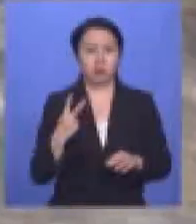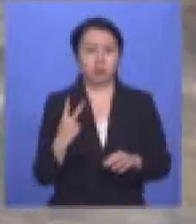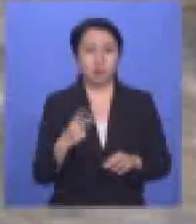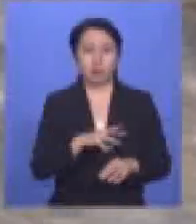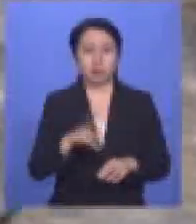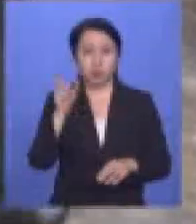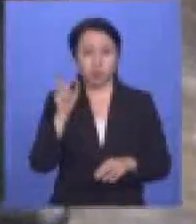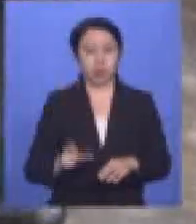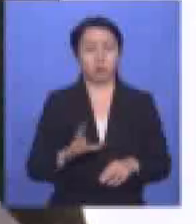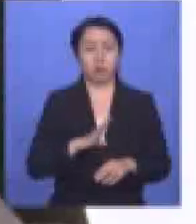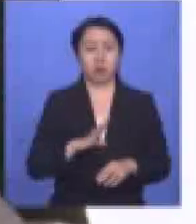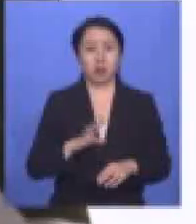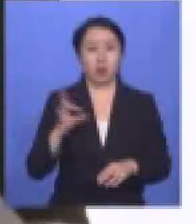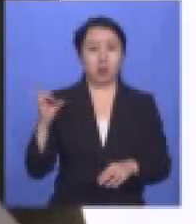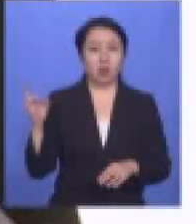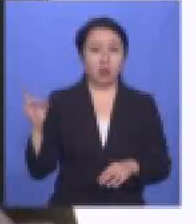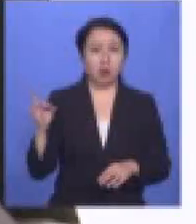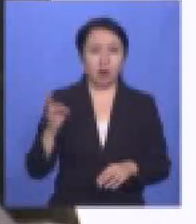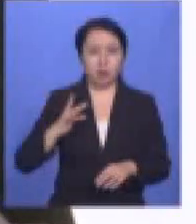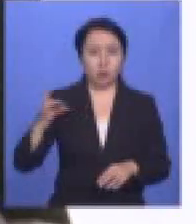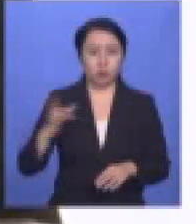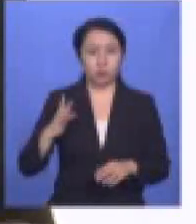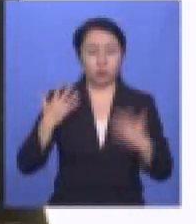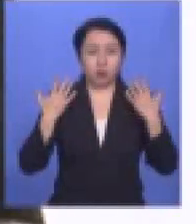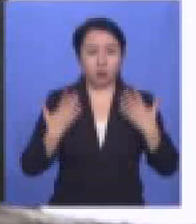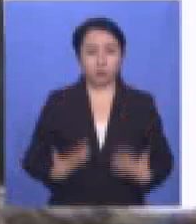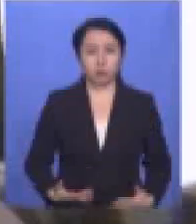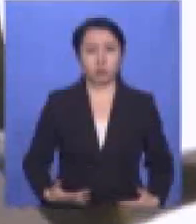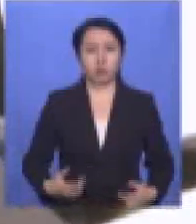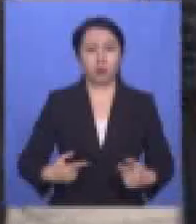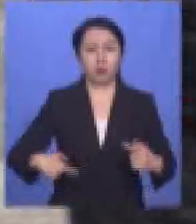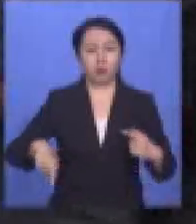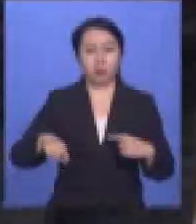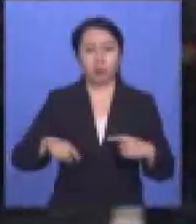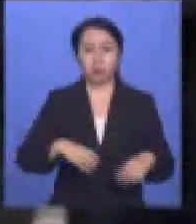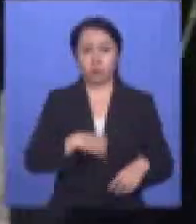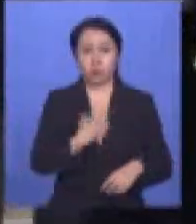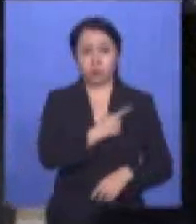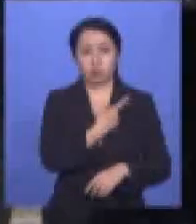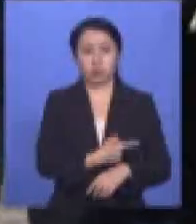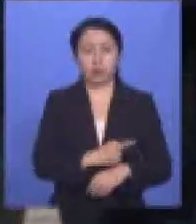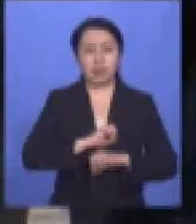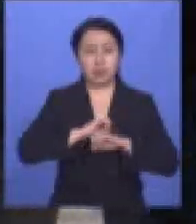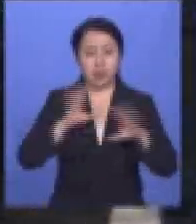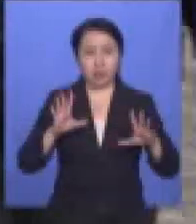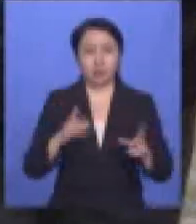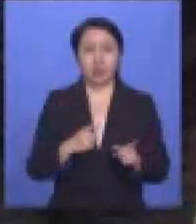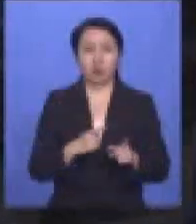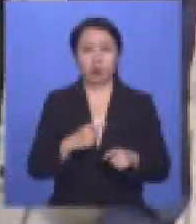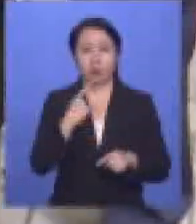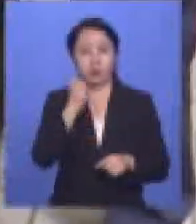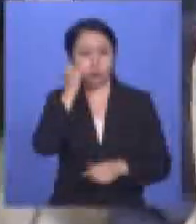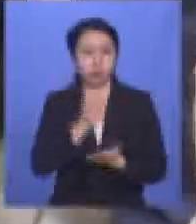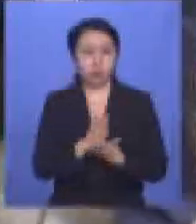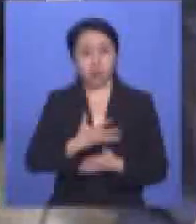1,2 миллиона человек получили радиационное облучение в различном диапазоне доз. Страшную силу несет в себе ядерное оружие,